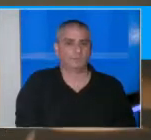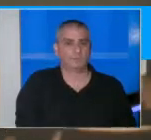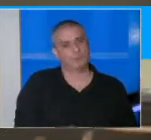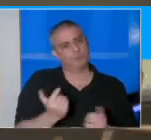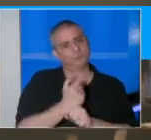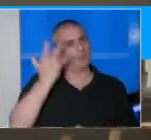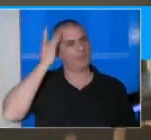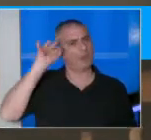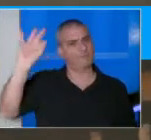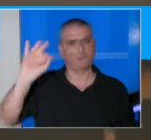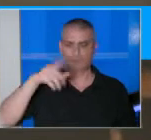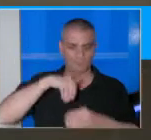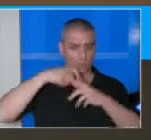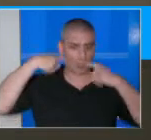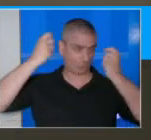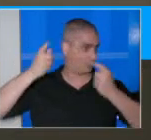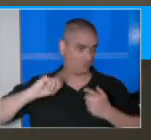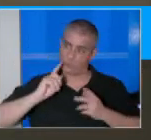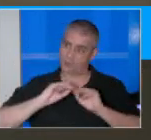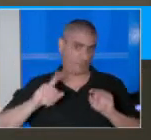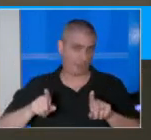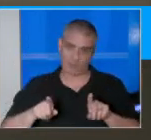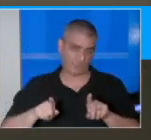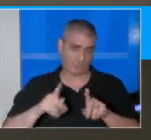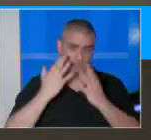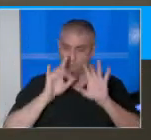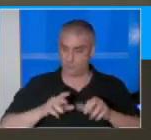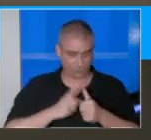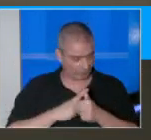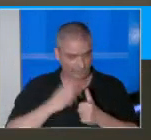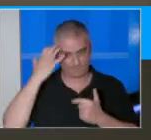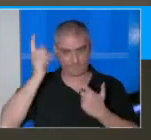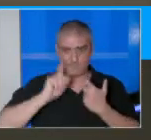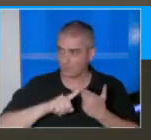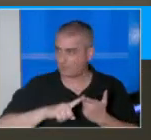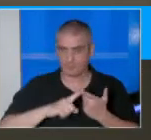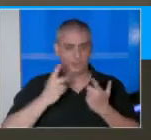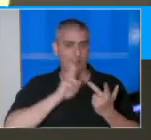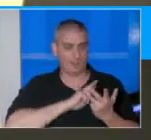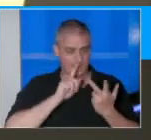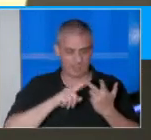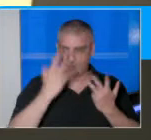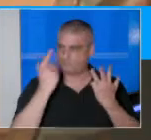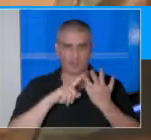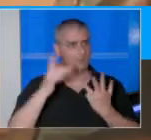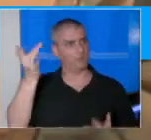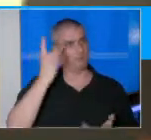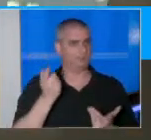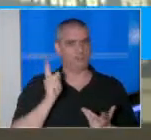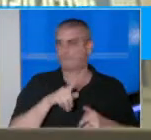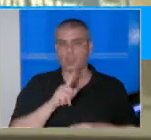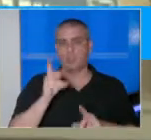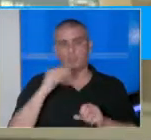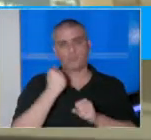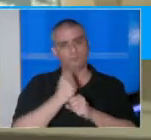דין לעצמה במערכת החינוך, כי היא לא מלמדת מחשבים, מדע, אנגלית ומתמטיקה, ובאותה מידה